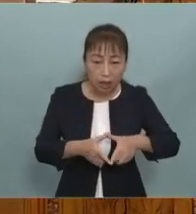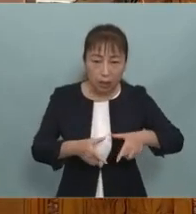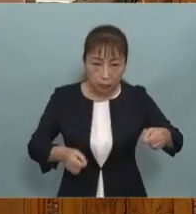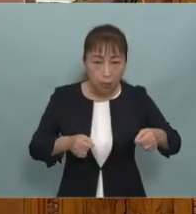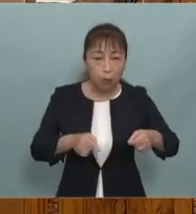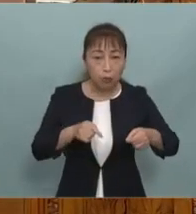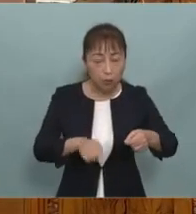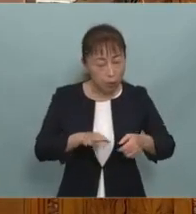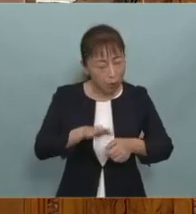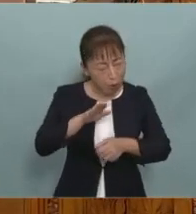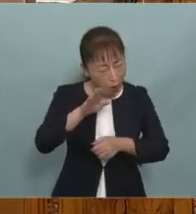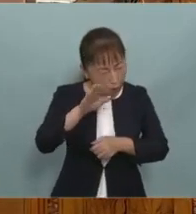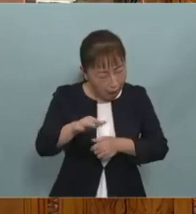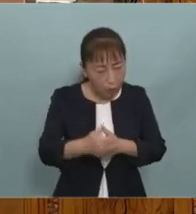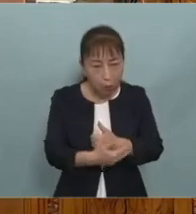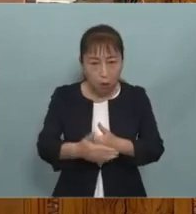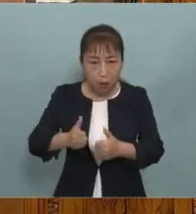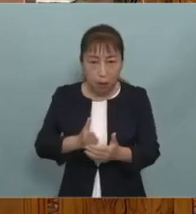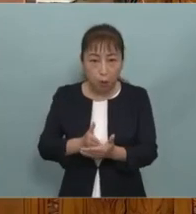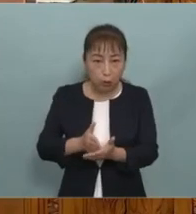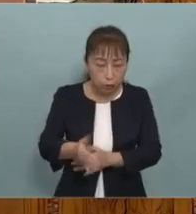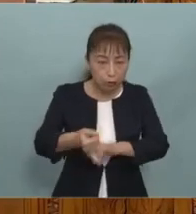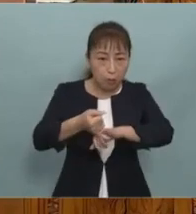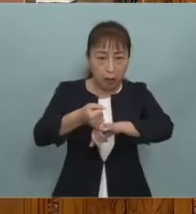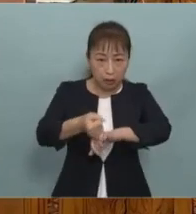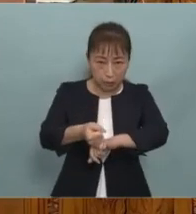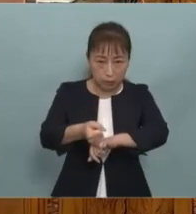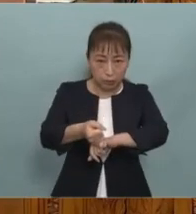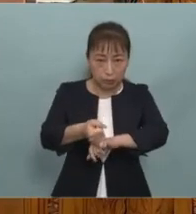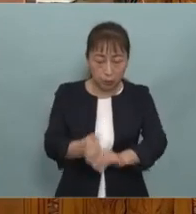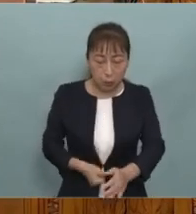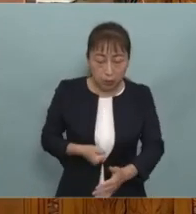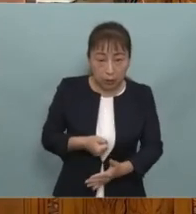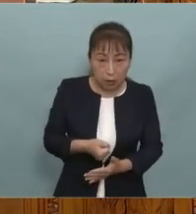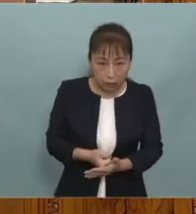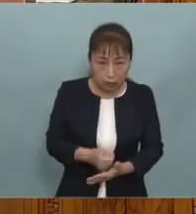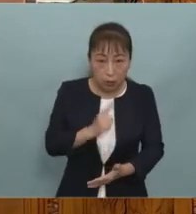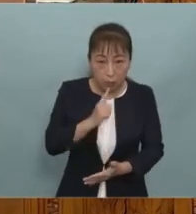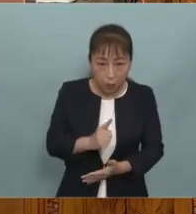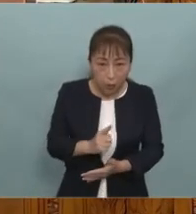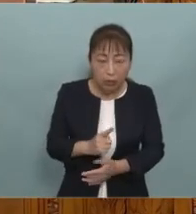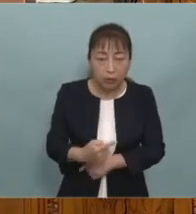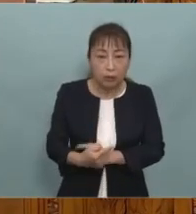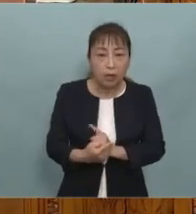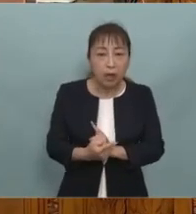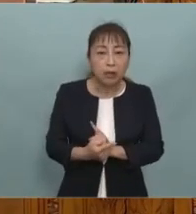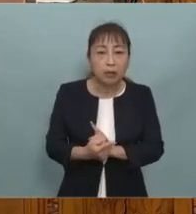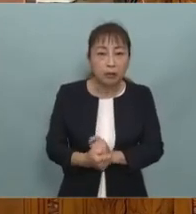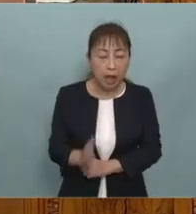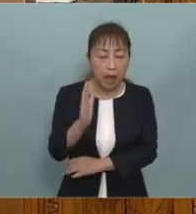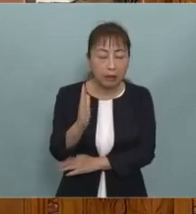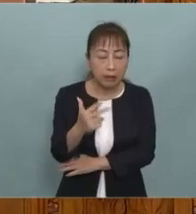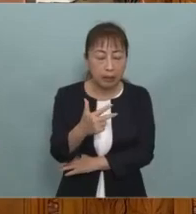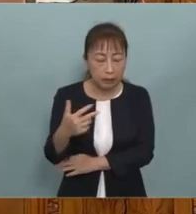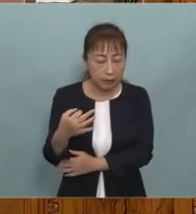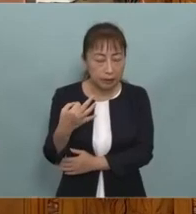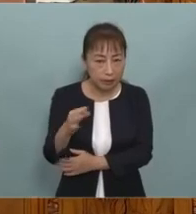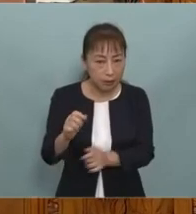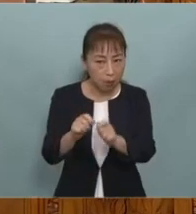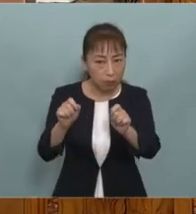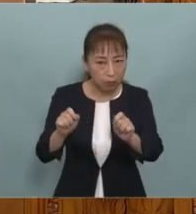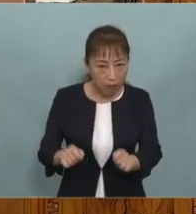日本の未来を守りいてまいりますこの決意を申し上げるにあたりまずは政治資金問題などを